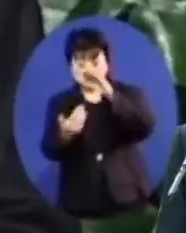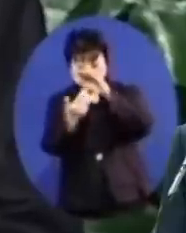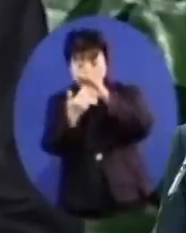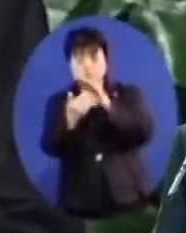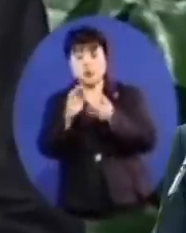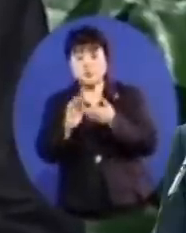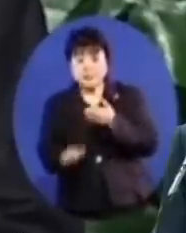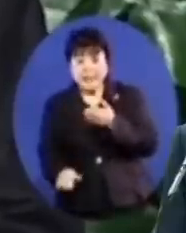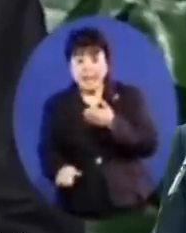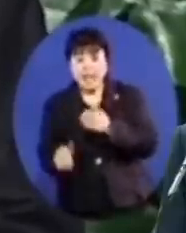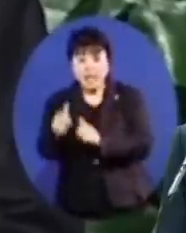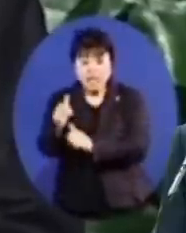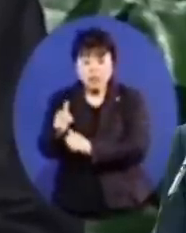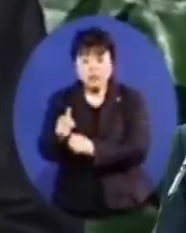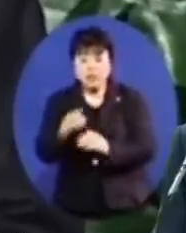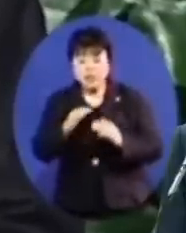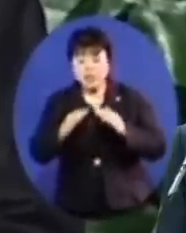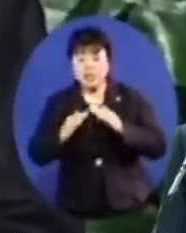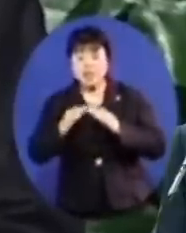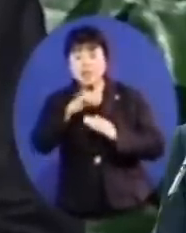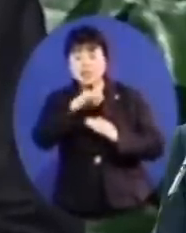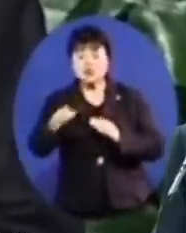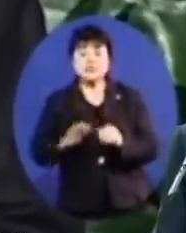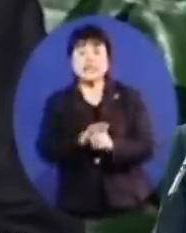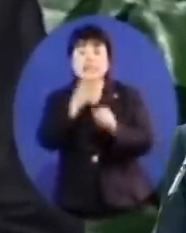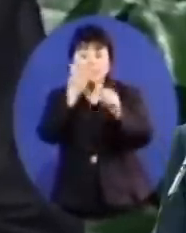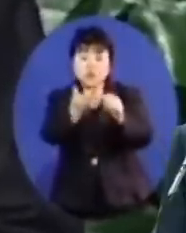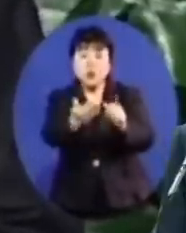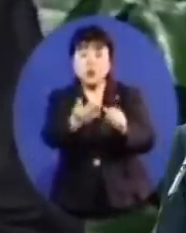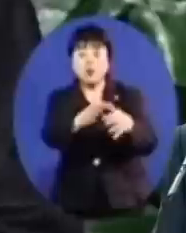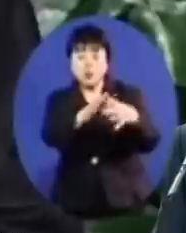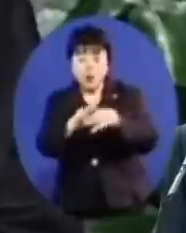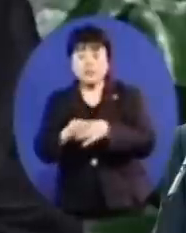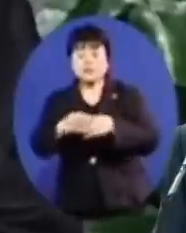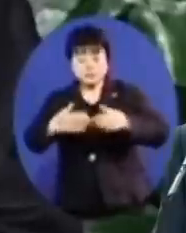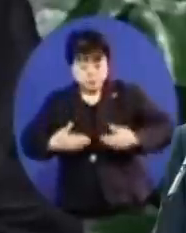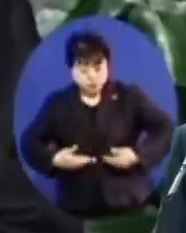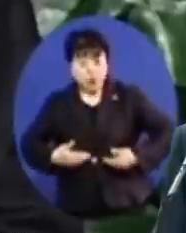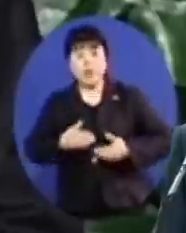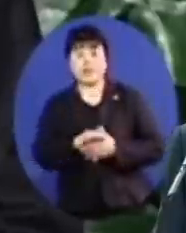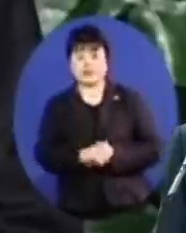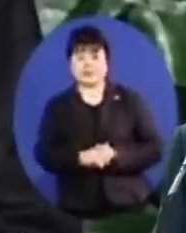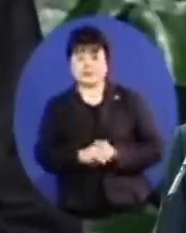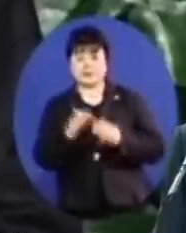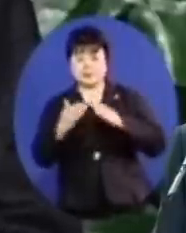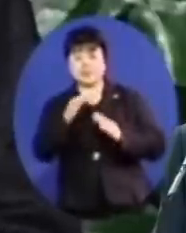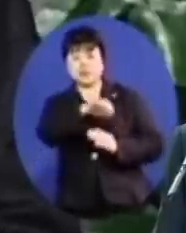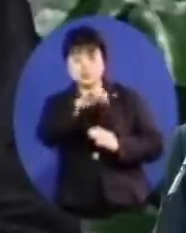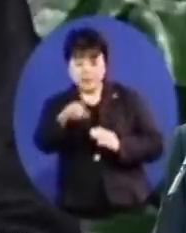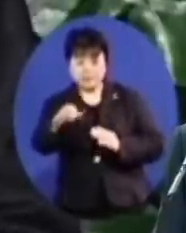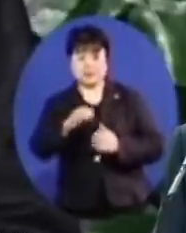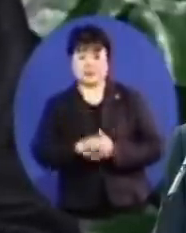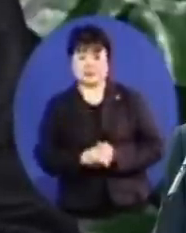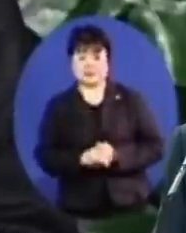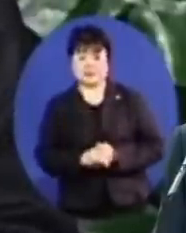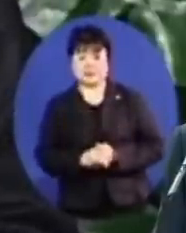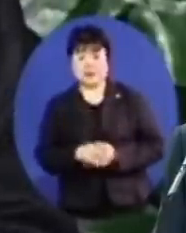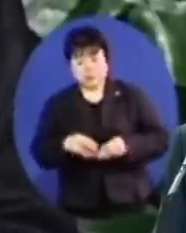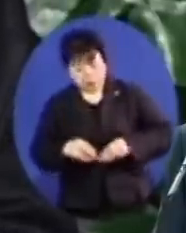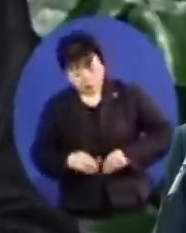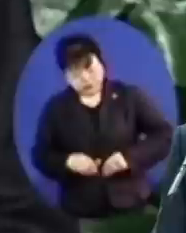밑에 우리는 이웃을 사랑하고 이웃에 대한 관심을 가지고 살아야 되는 것입니다. 이웃이